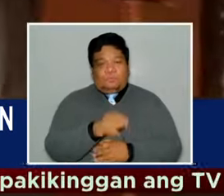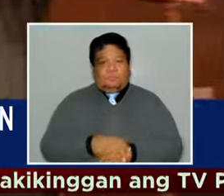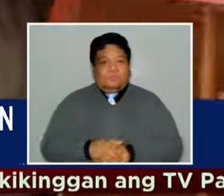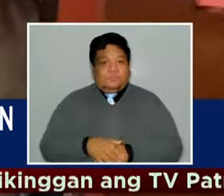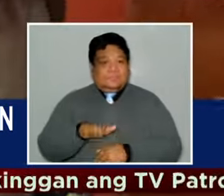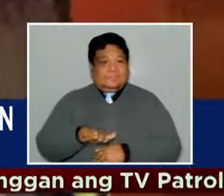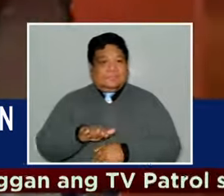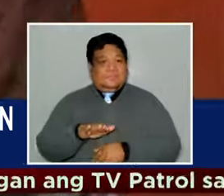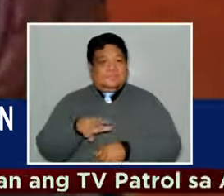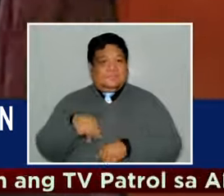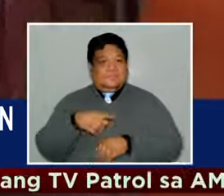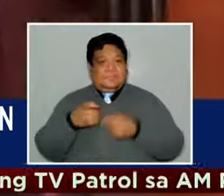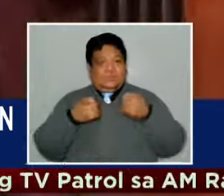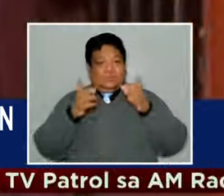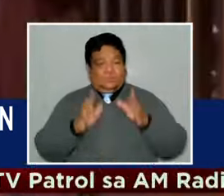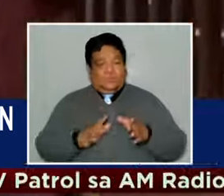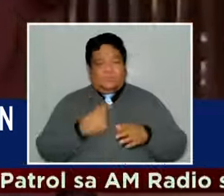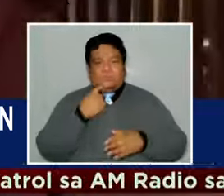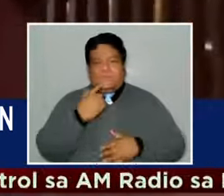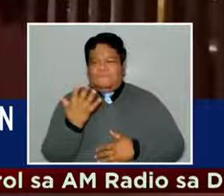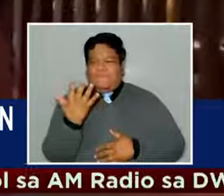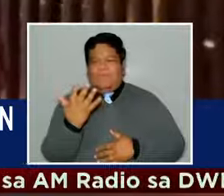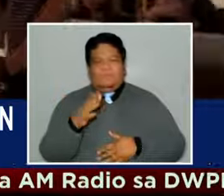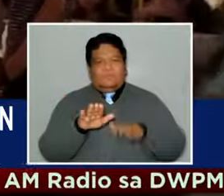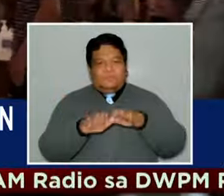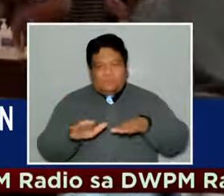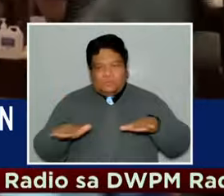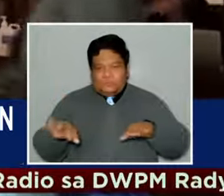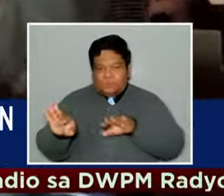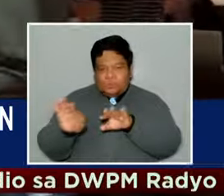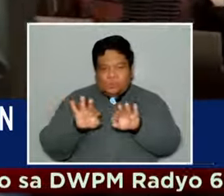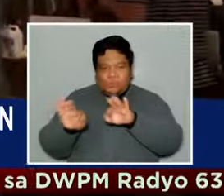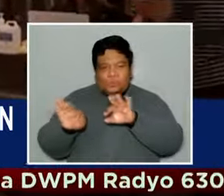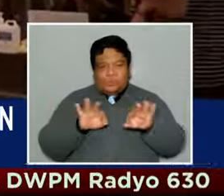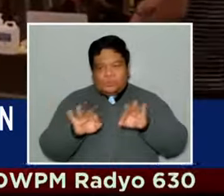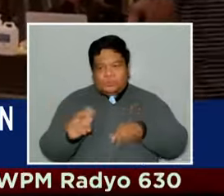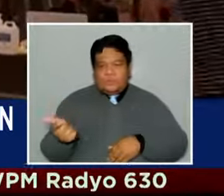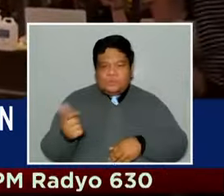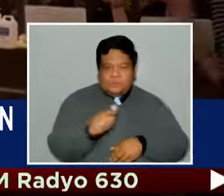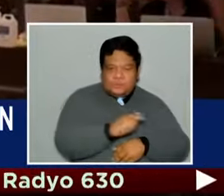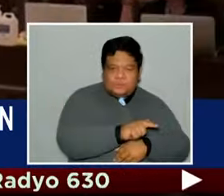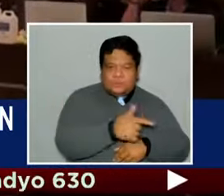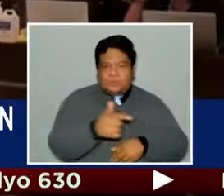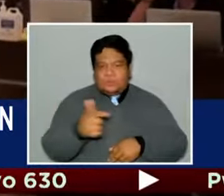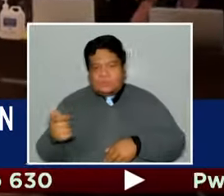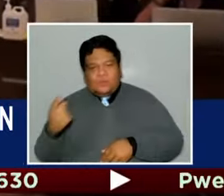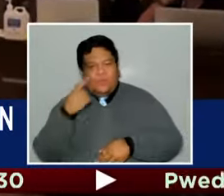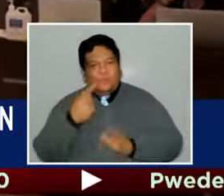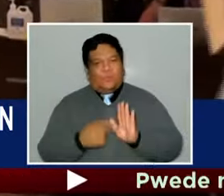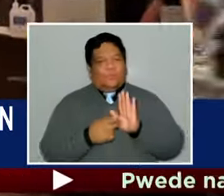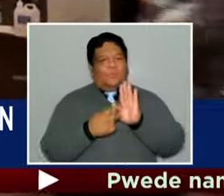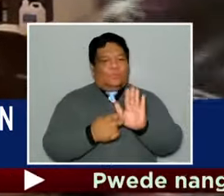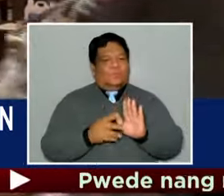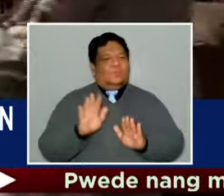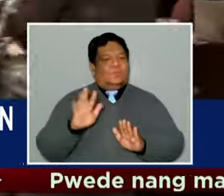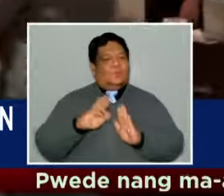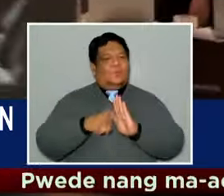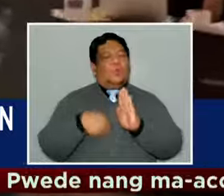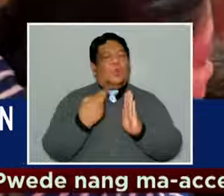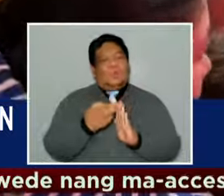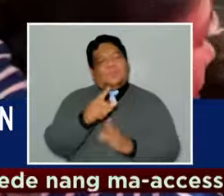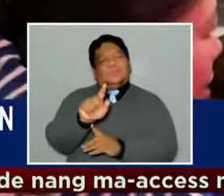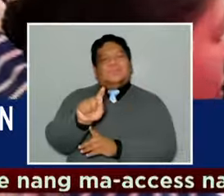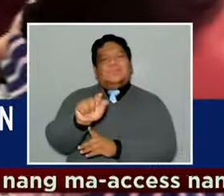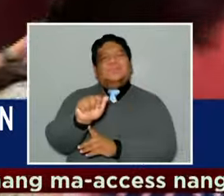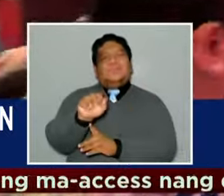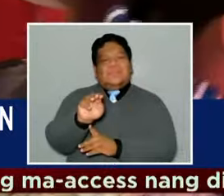Nguyen, 5 bata ang pipiliin nila na magsasalitan ng pagkatanghal sa papel ni Tam. We look for kids who are